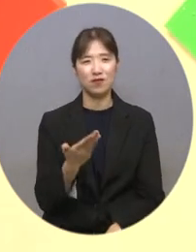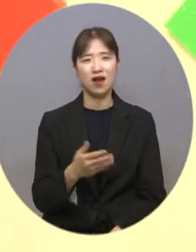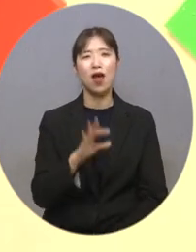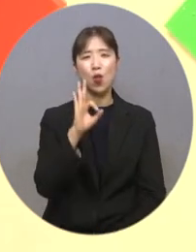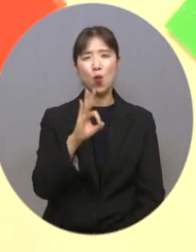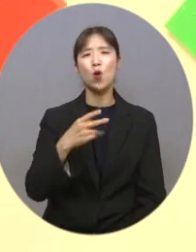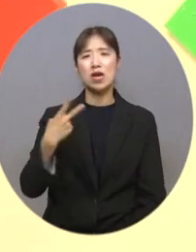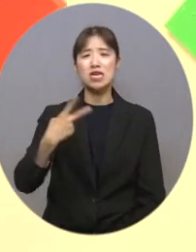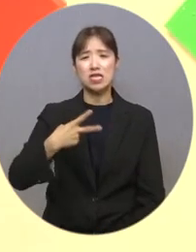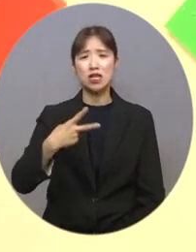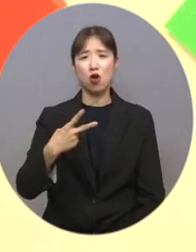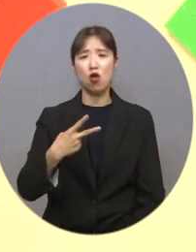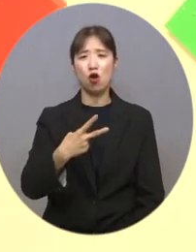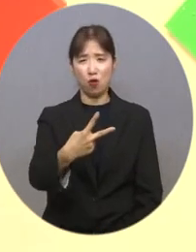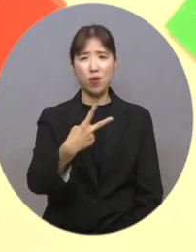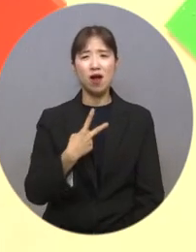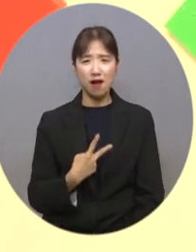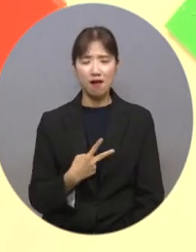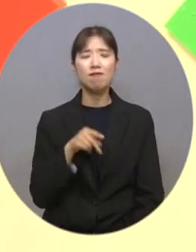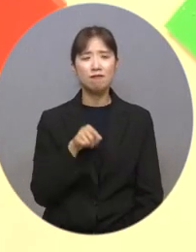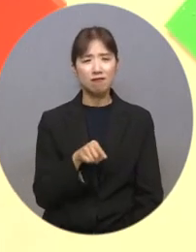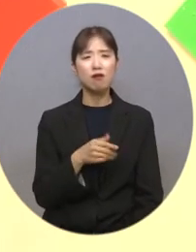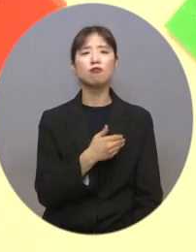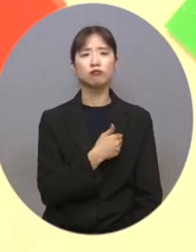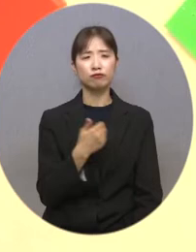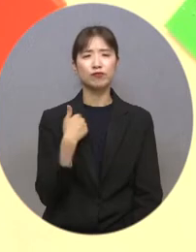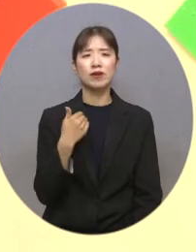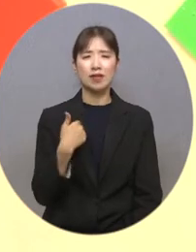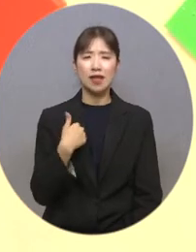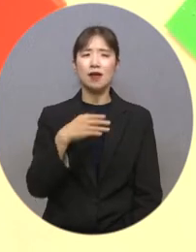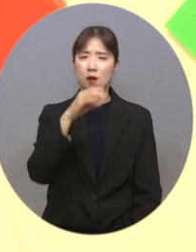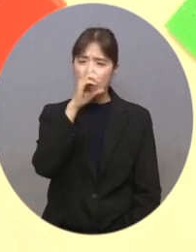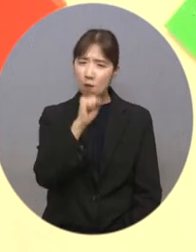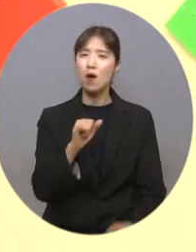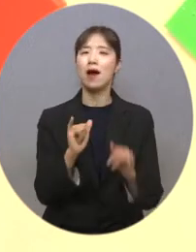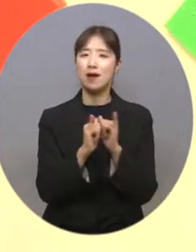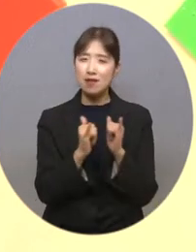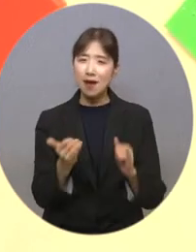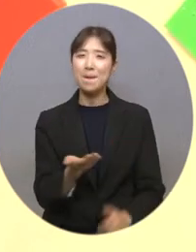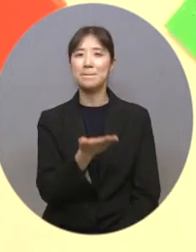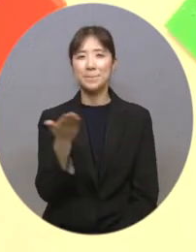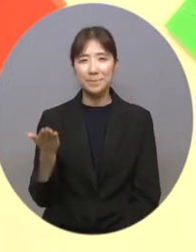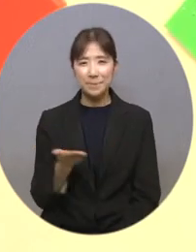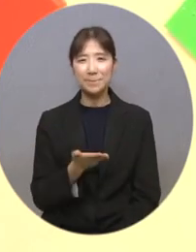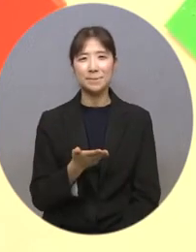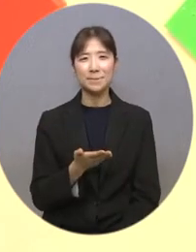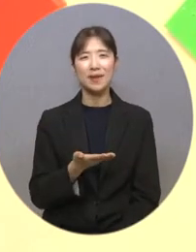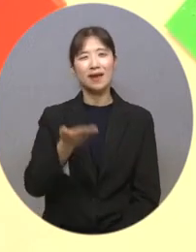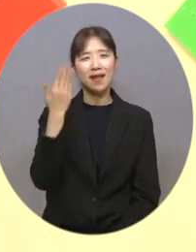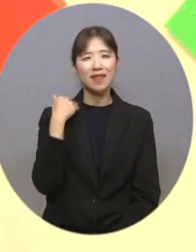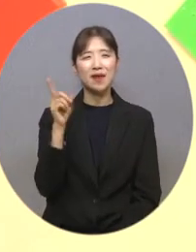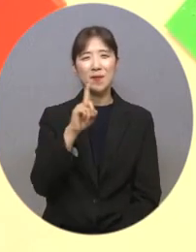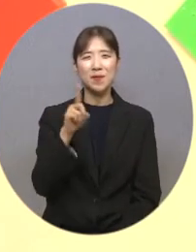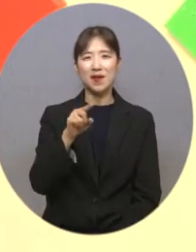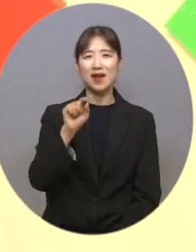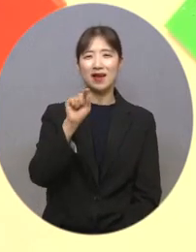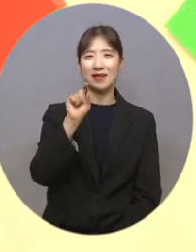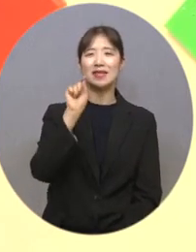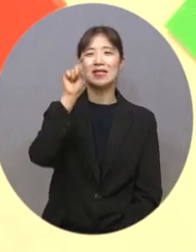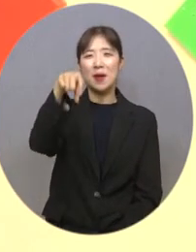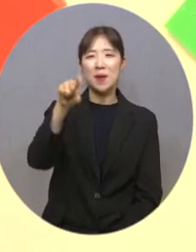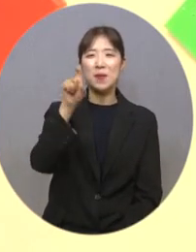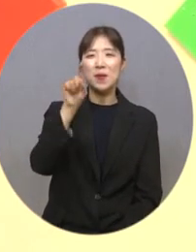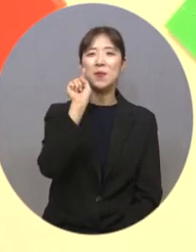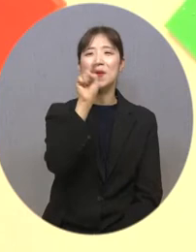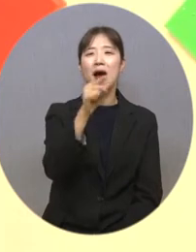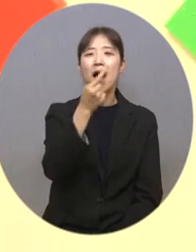2천 원만 받아도 그걸 가지고 자기가 정말 좋아하는 사람들에게 이제 옛날에는 이제 자판기였죠. 자판기